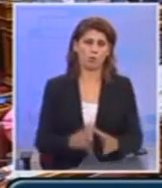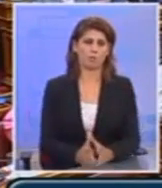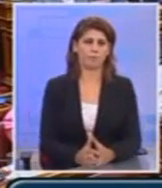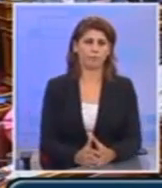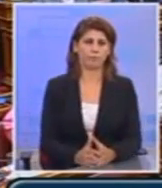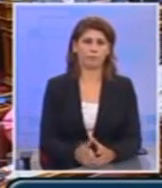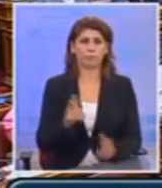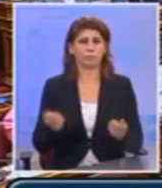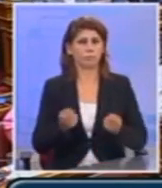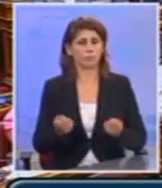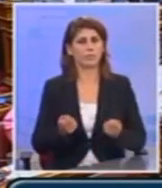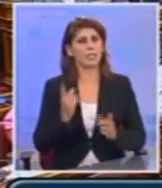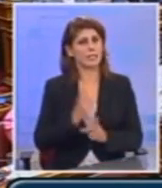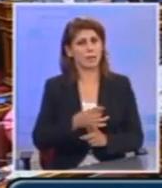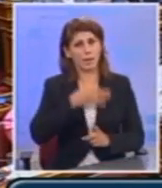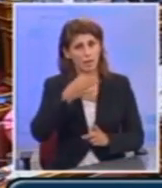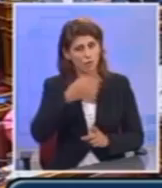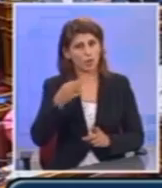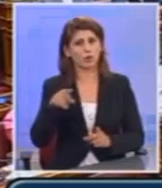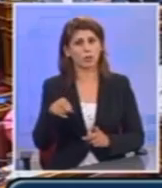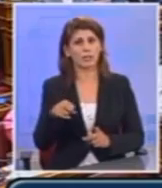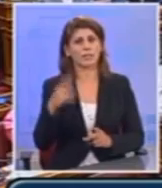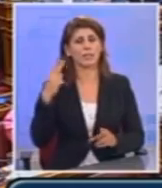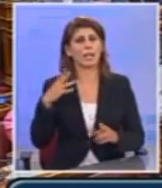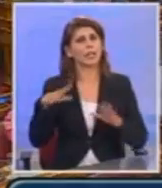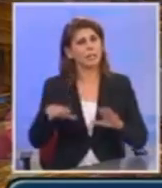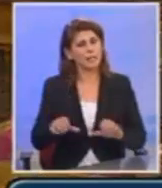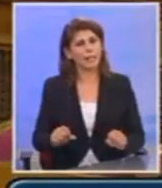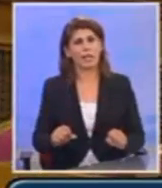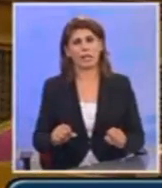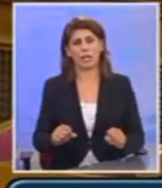γίνεται συγκεκριμένη αναφορά ως προς την κυριαρχία